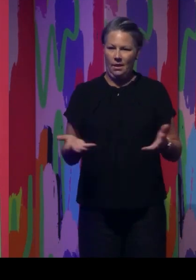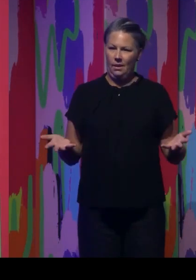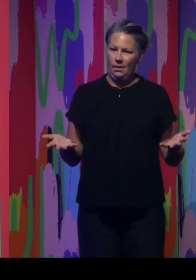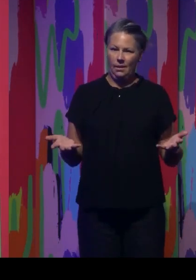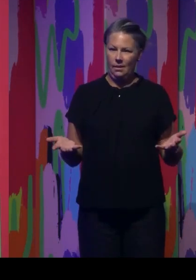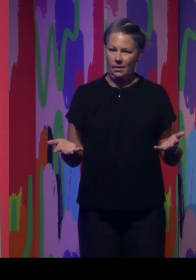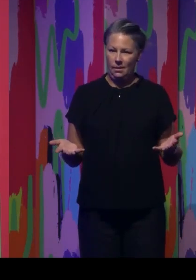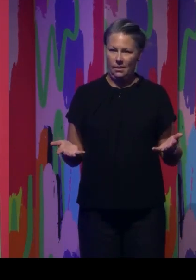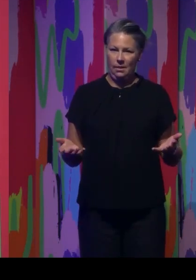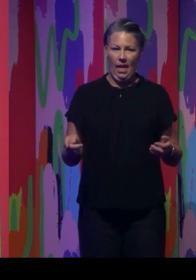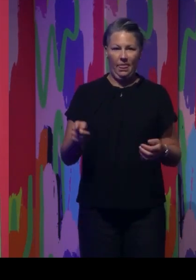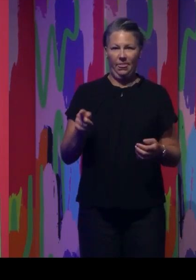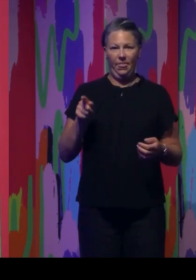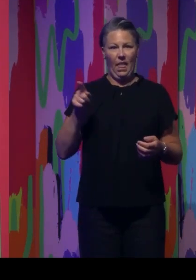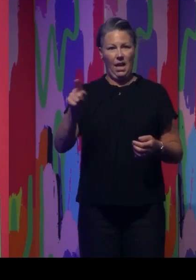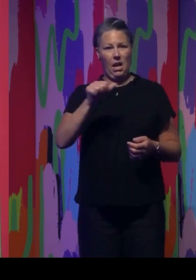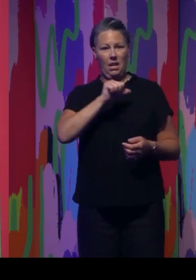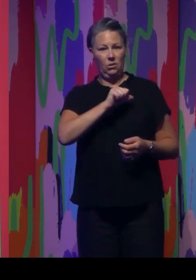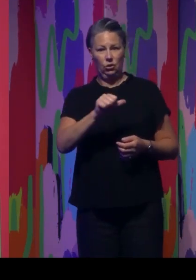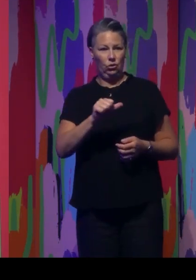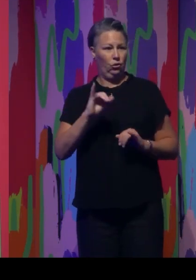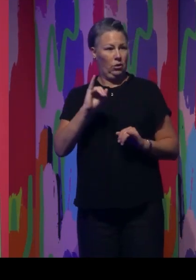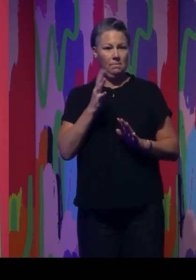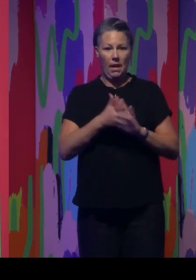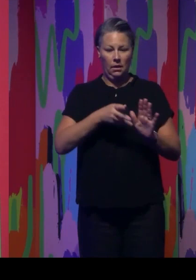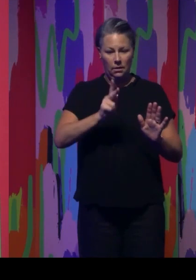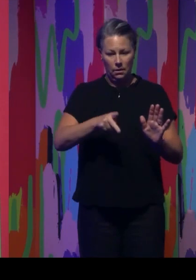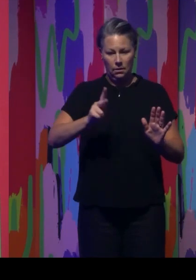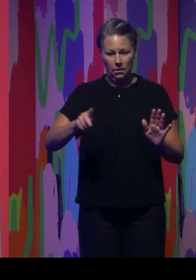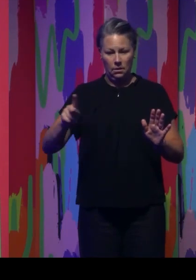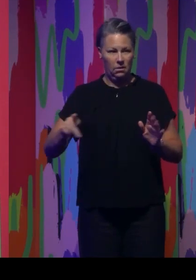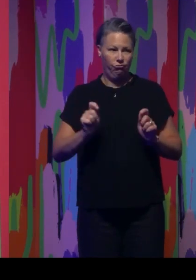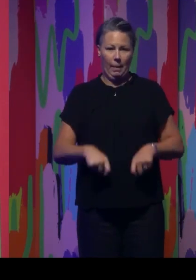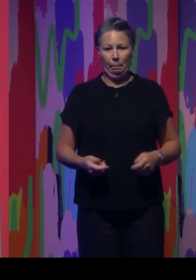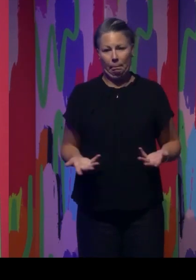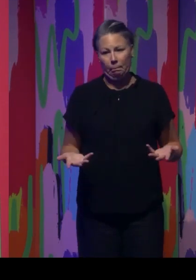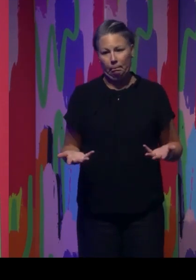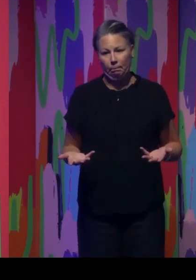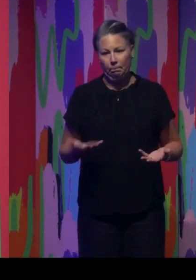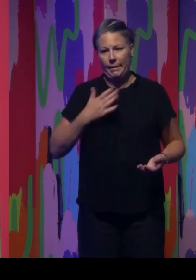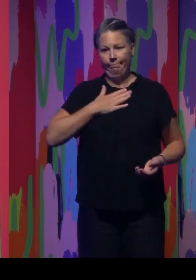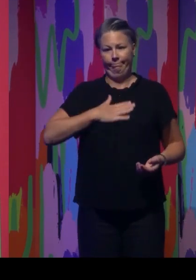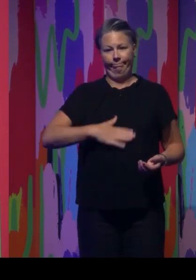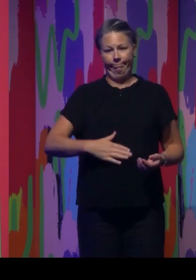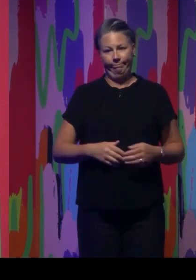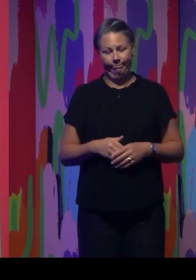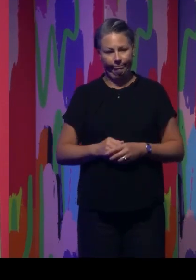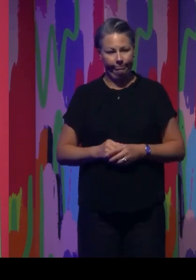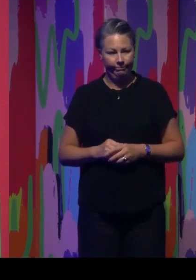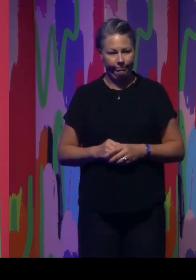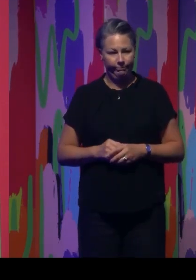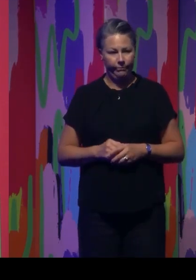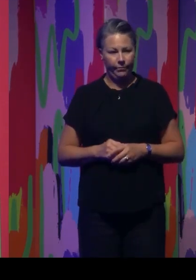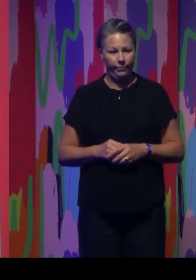to the issue of corrective rape. এই ধরনের আইনি জটিলতার